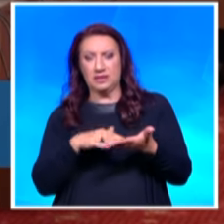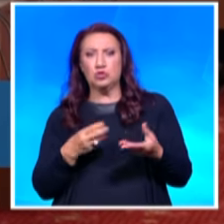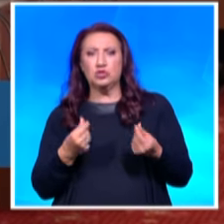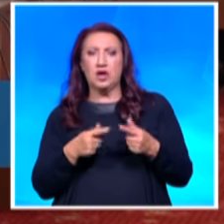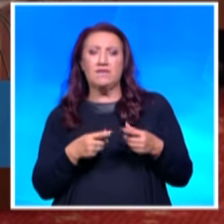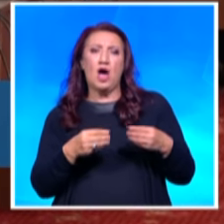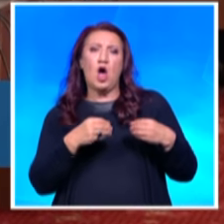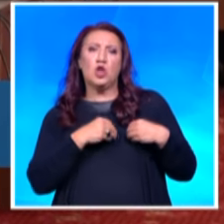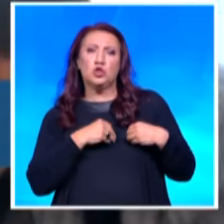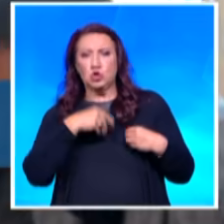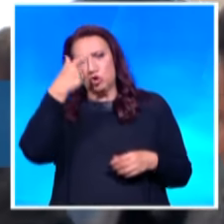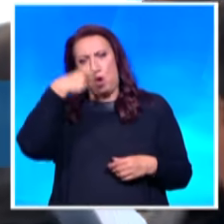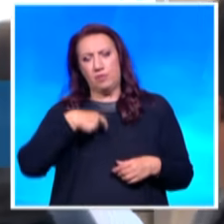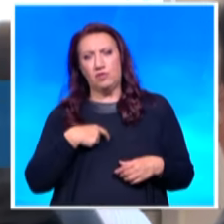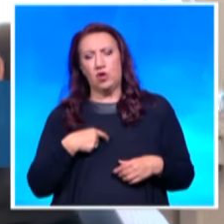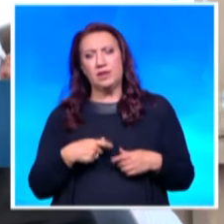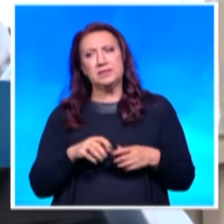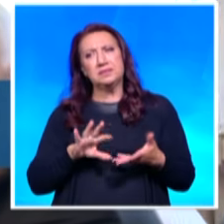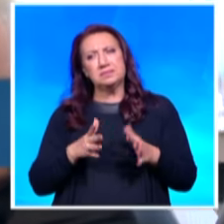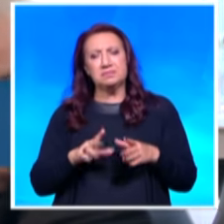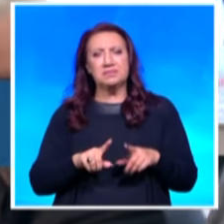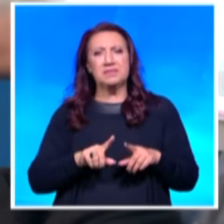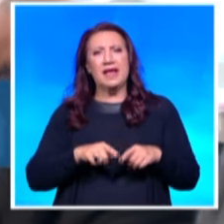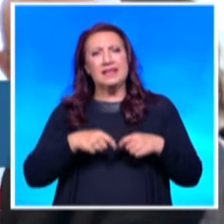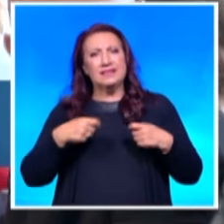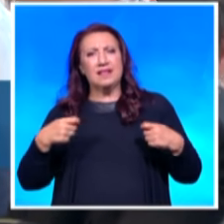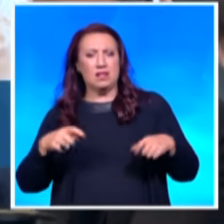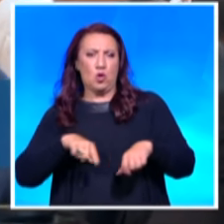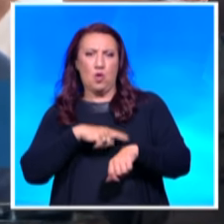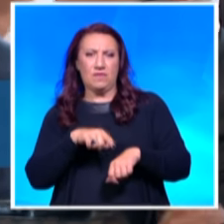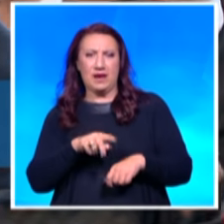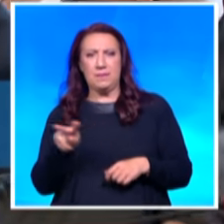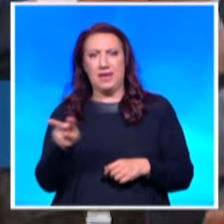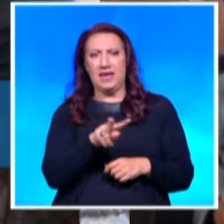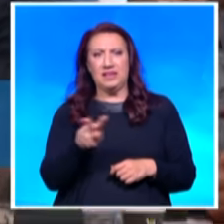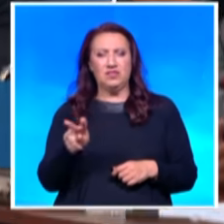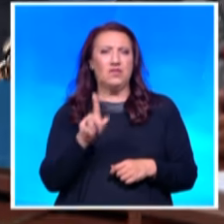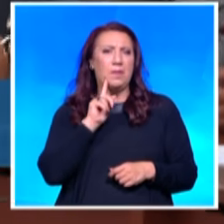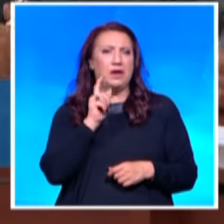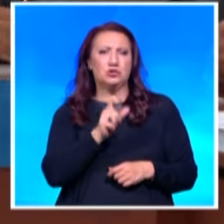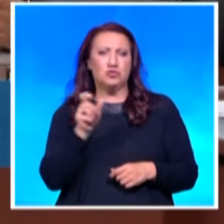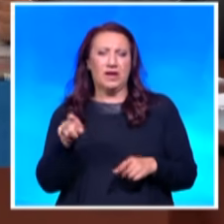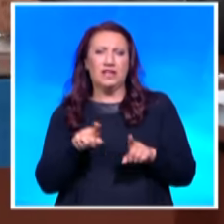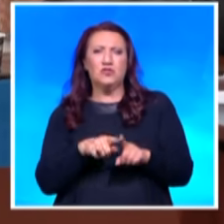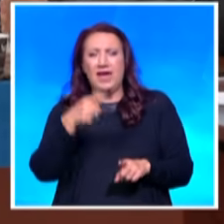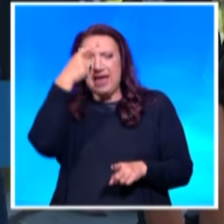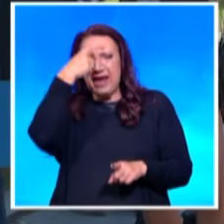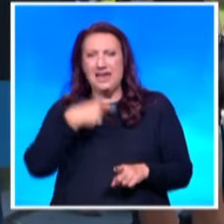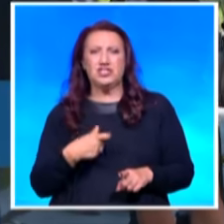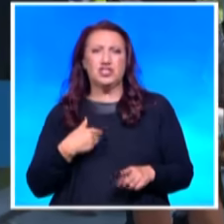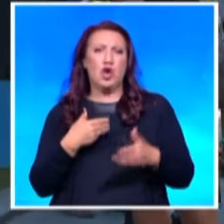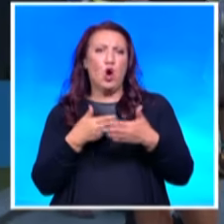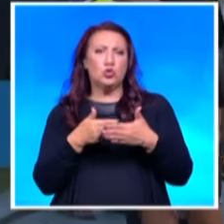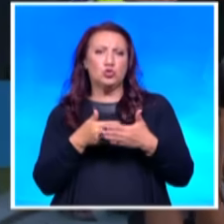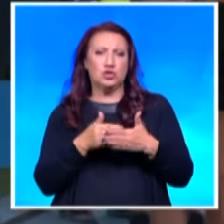доброволен, относително траен съюз между две лица, при който водещ елемент е строго личния характер на техните отношения.